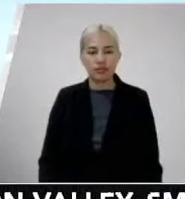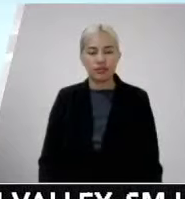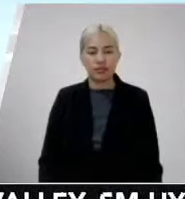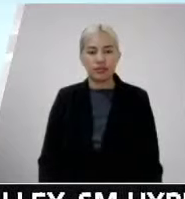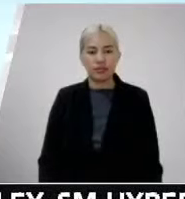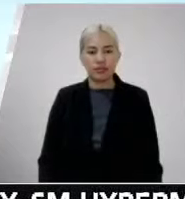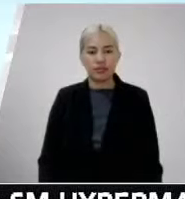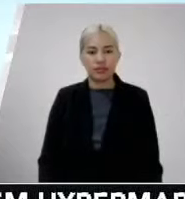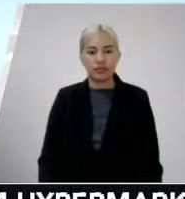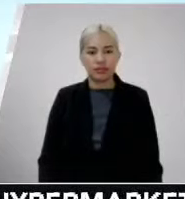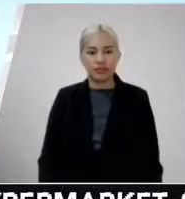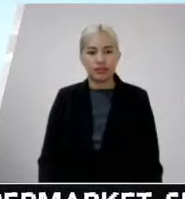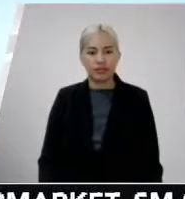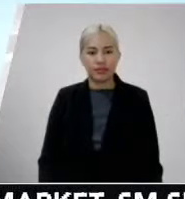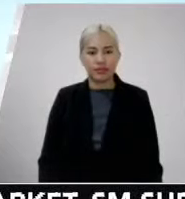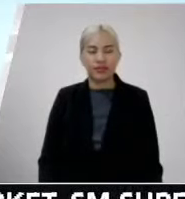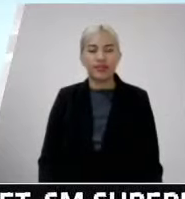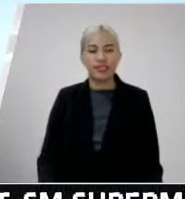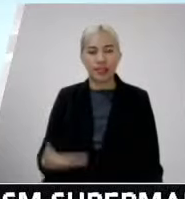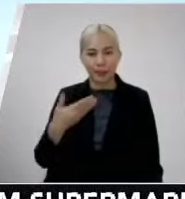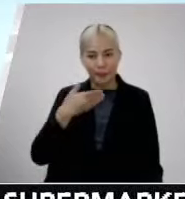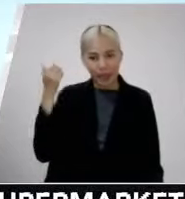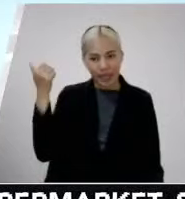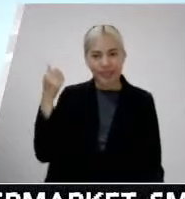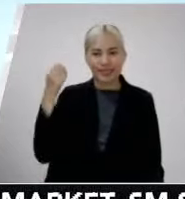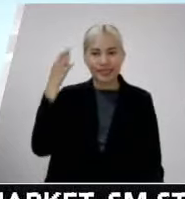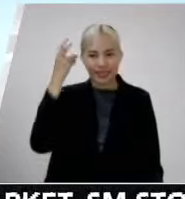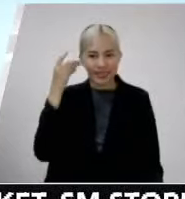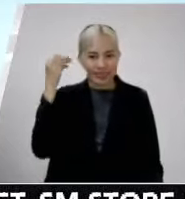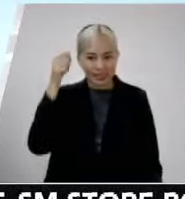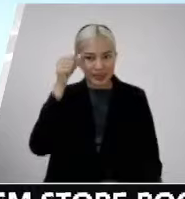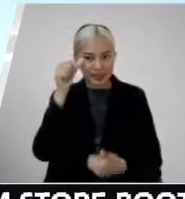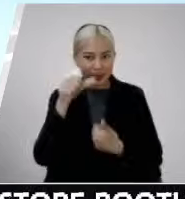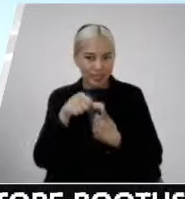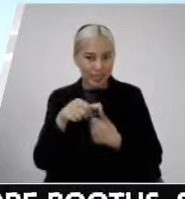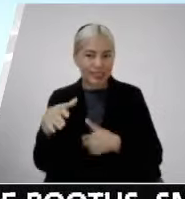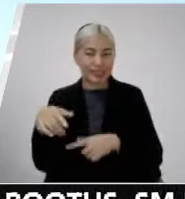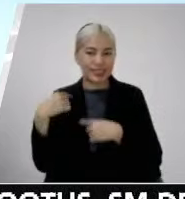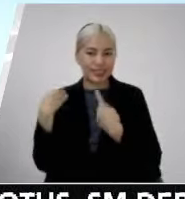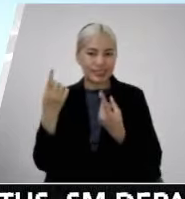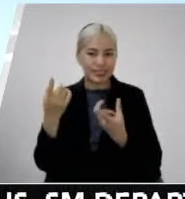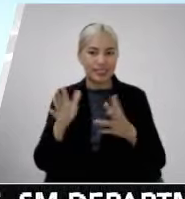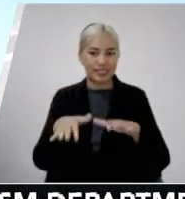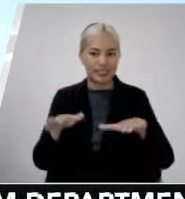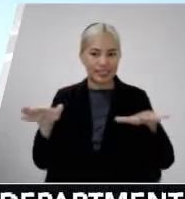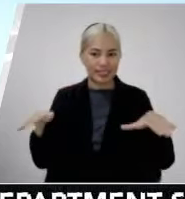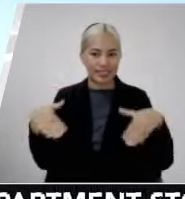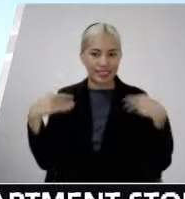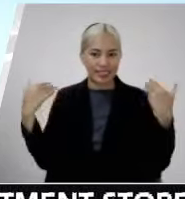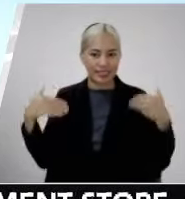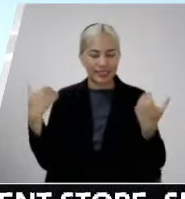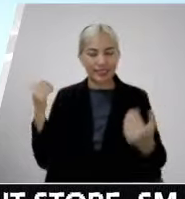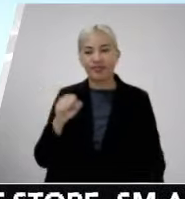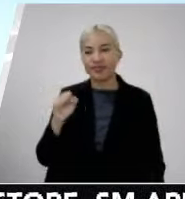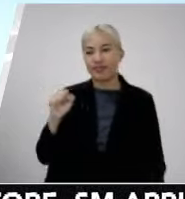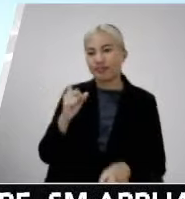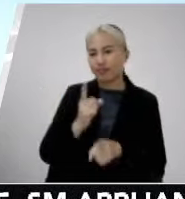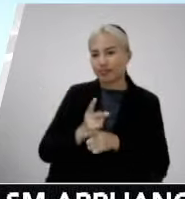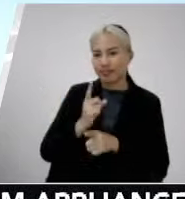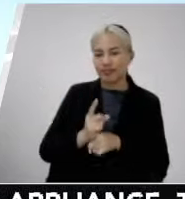Ay, the best talaga. Yung mga memories, di ba, na nabuo natin nung ating kabataan. Oo, bata pa tayo talaga, no? Sa Ilocos Norte